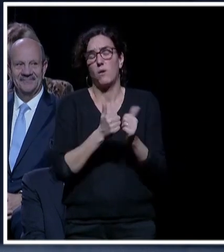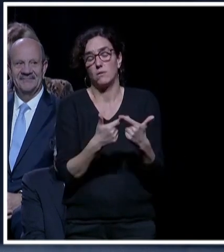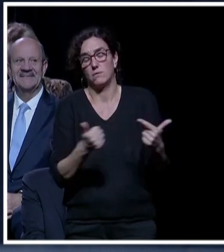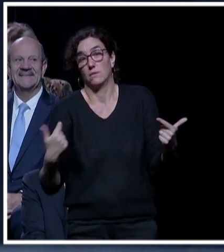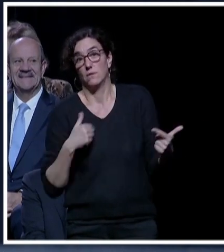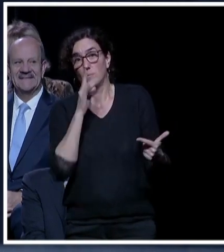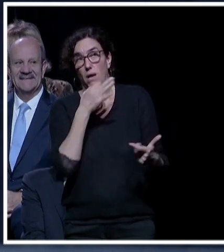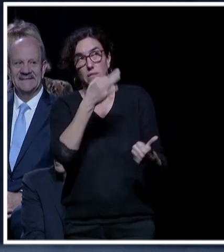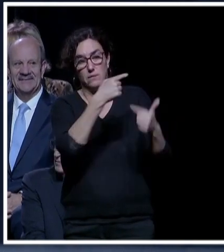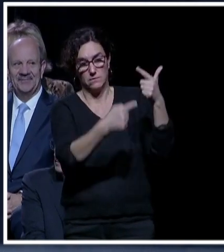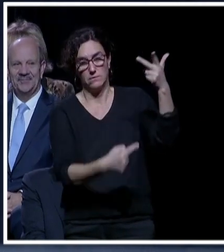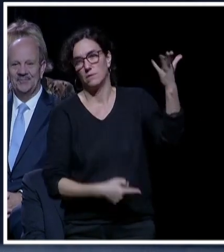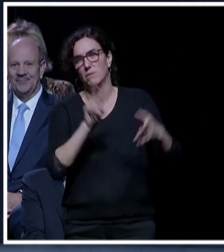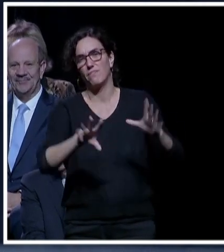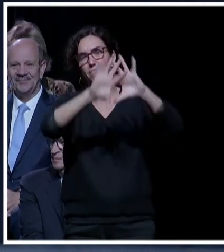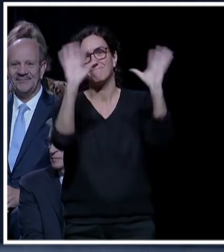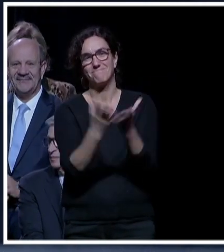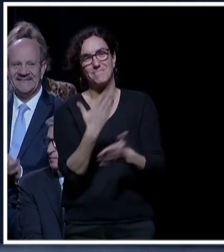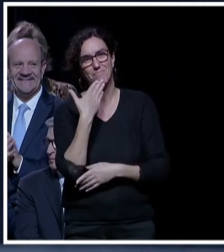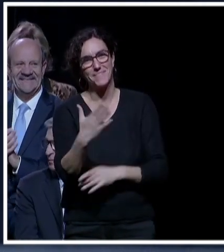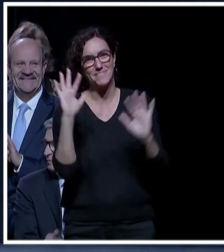les citer, mais je les remercie et je les félicite.